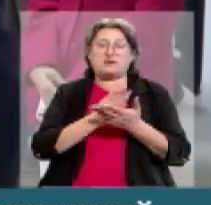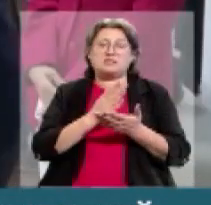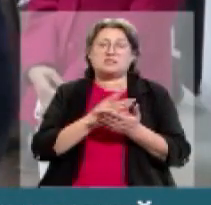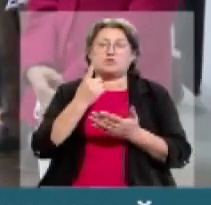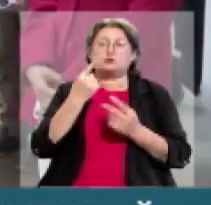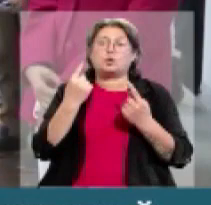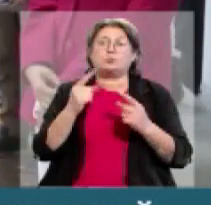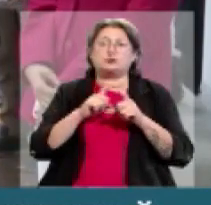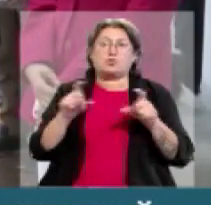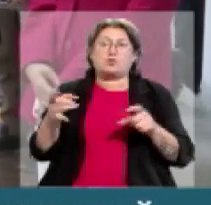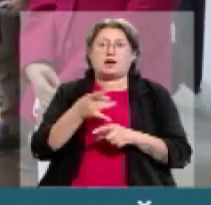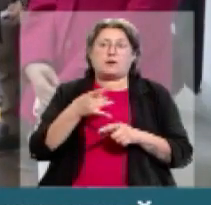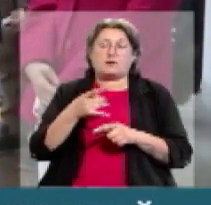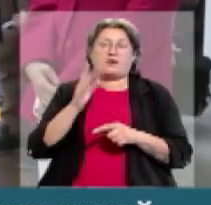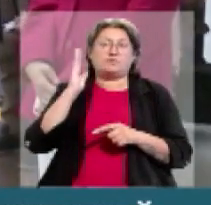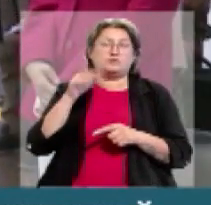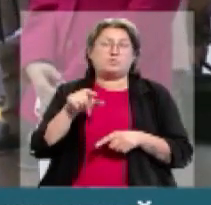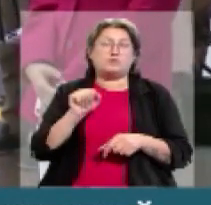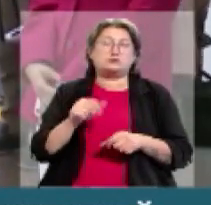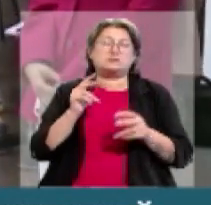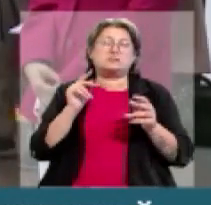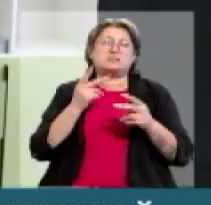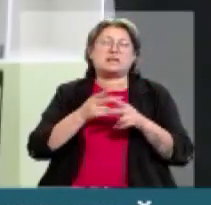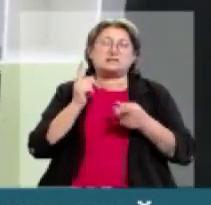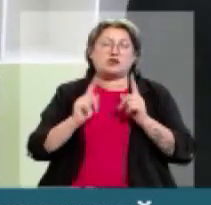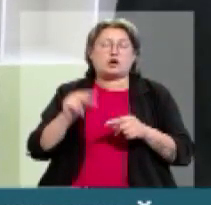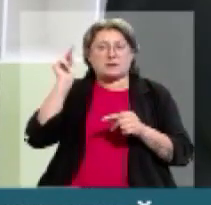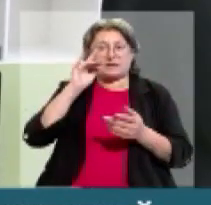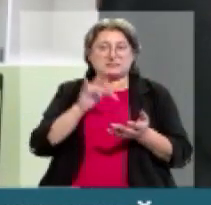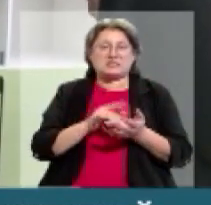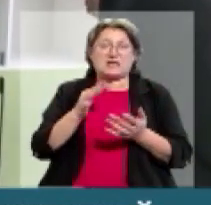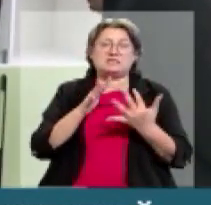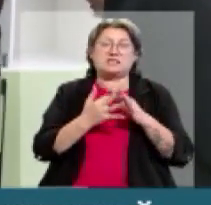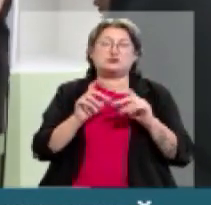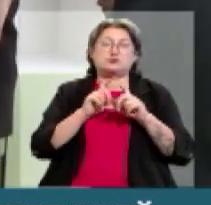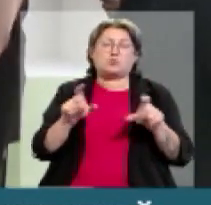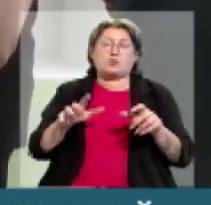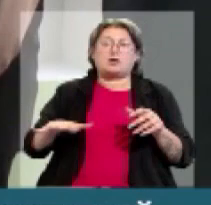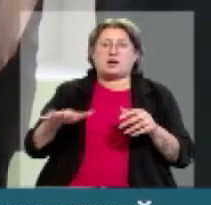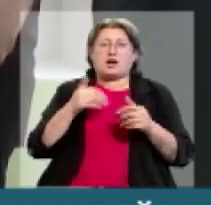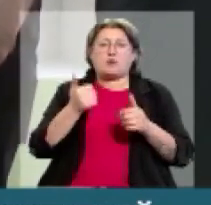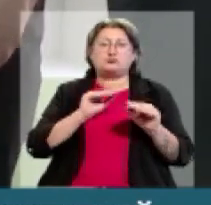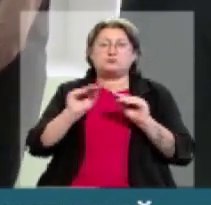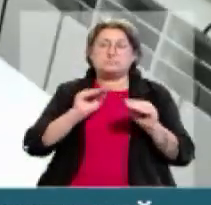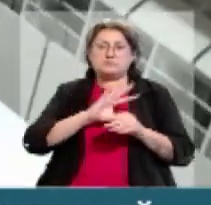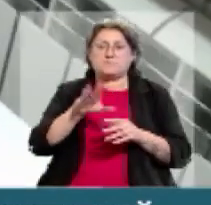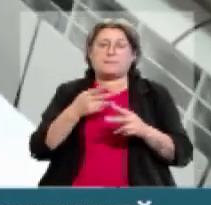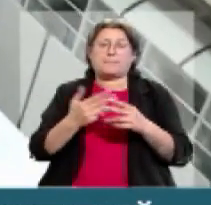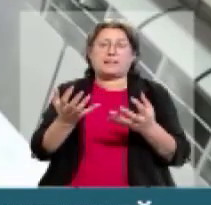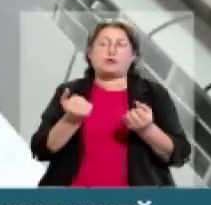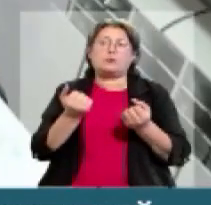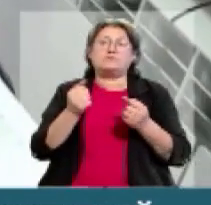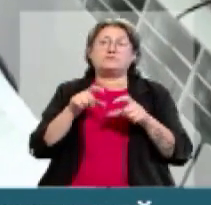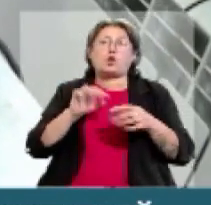является одной из крупных школ района. В будущем она может стать настоящим образовательным центром для сельских школ края. Хорошее оснащение позволяет ей принимать у